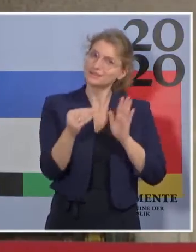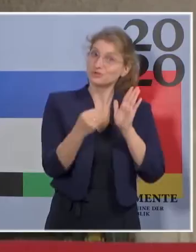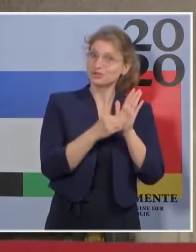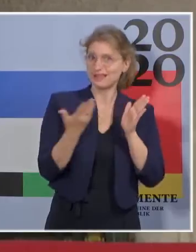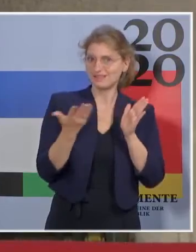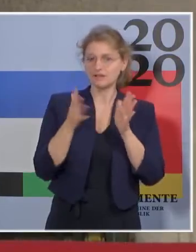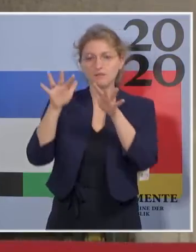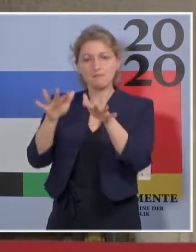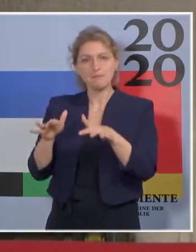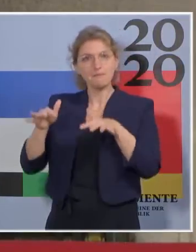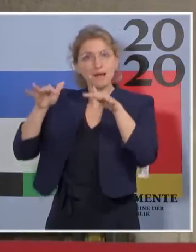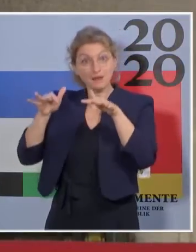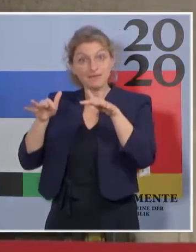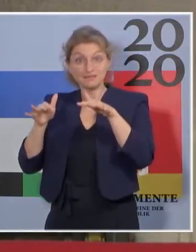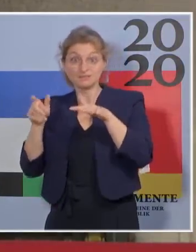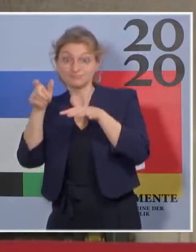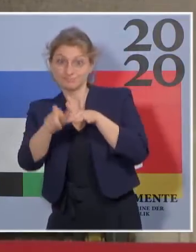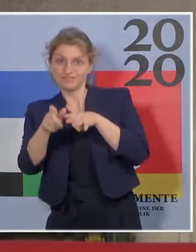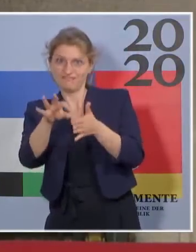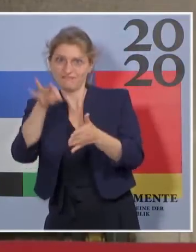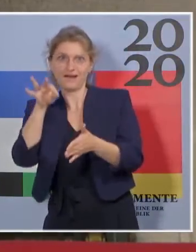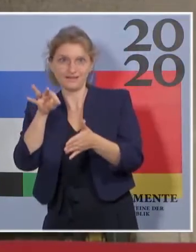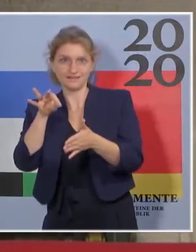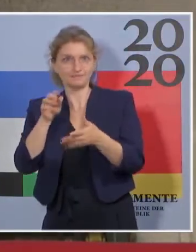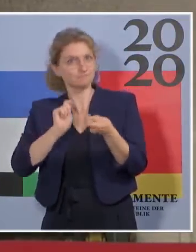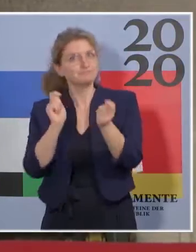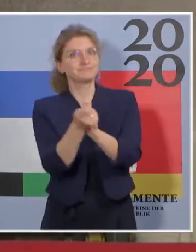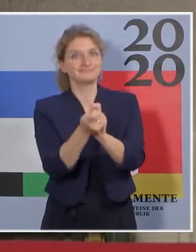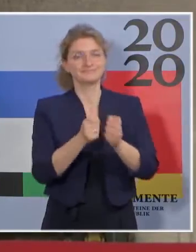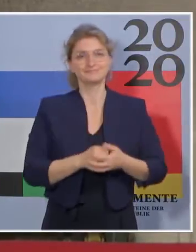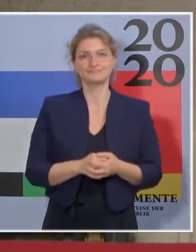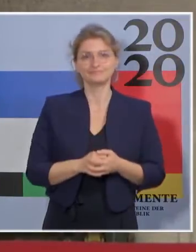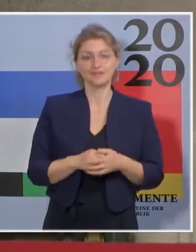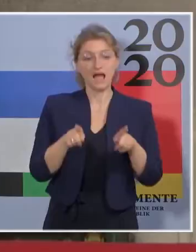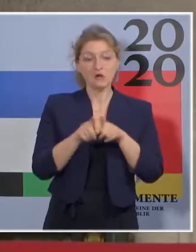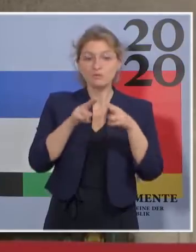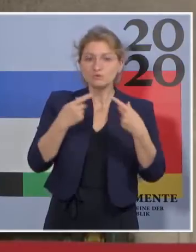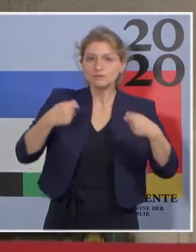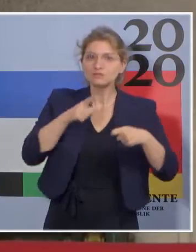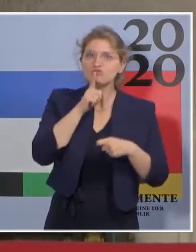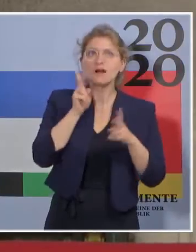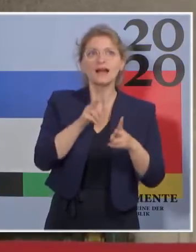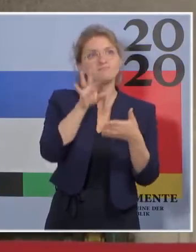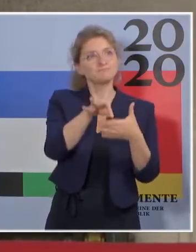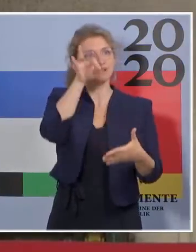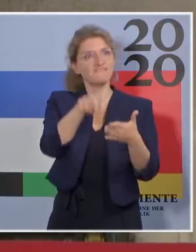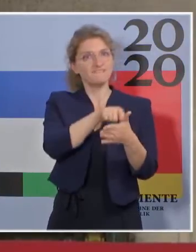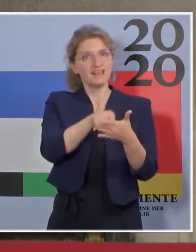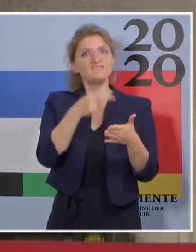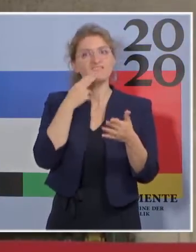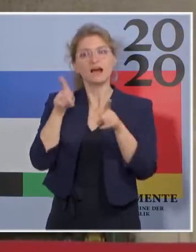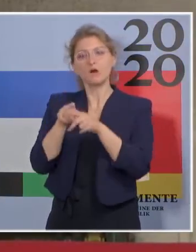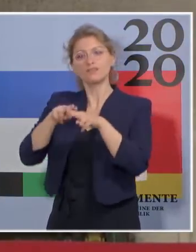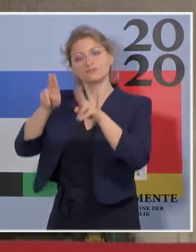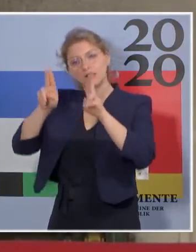Parlament das Staatsoberhaupt wählt. Weiters gilt, zum Bundespräsidenten kann nur gewählt werden, wer zum Nationalrat wählbar ist und